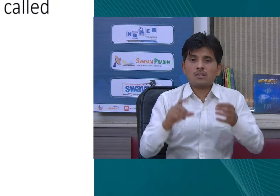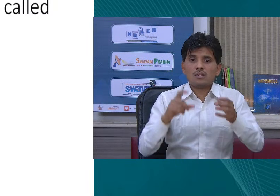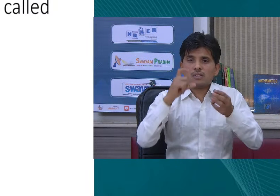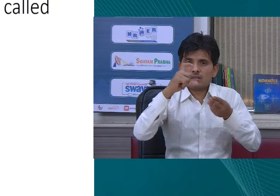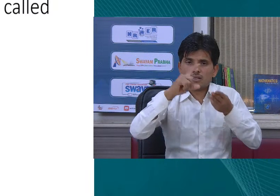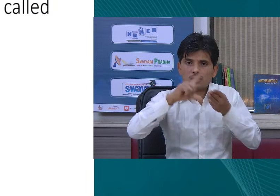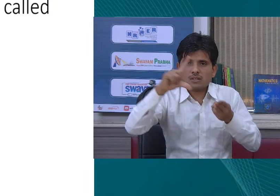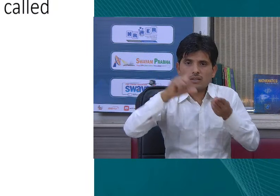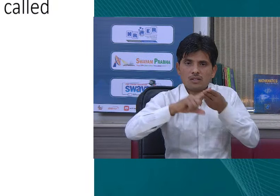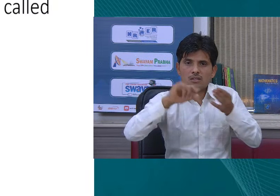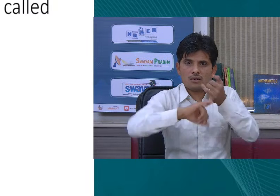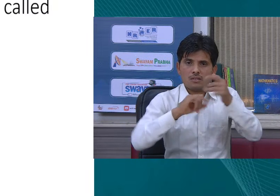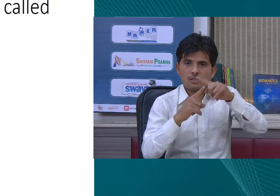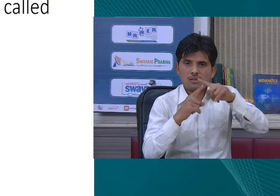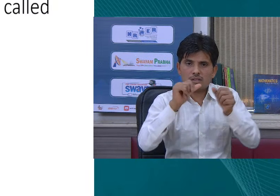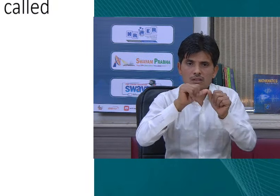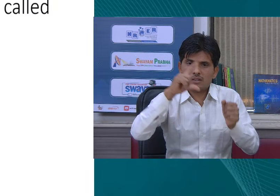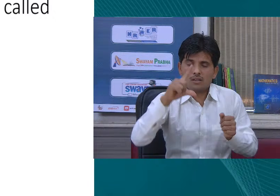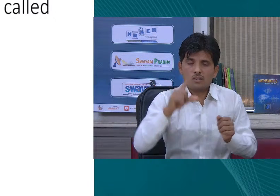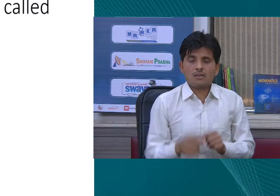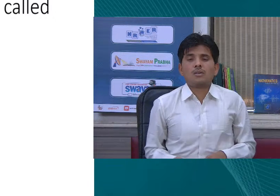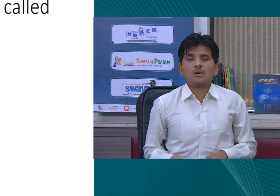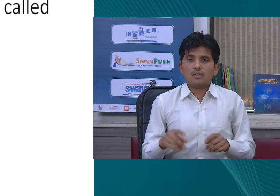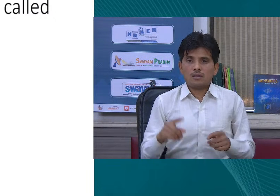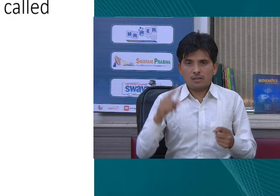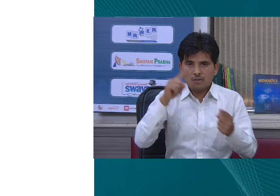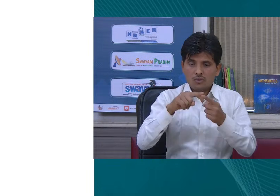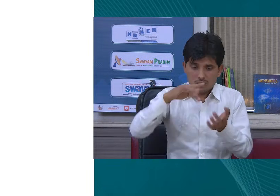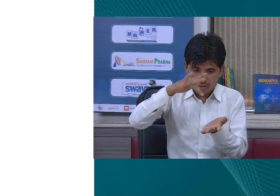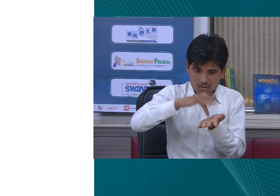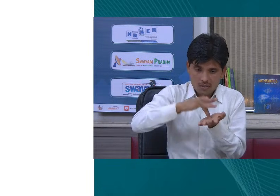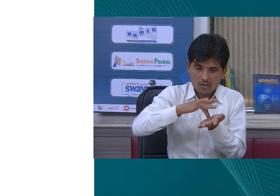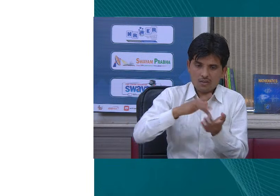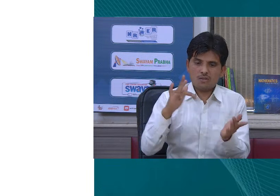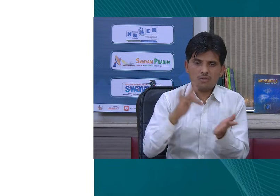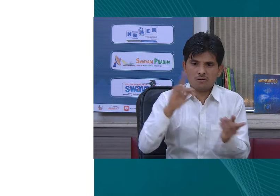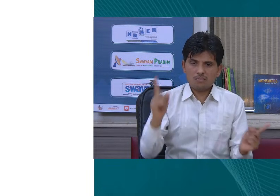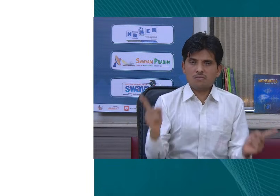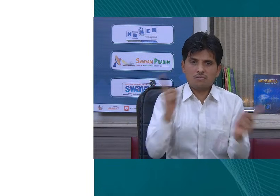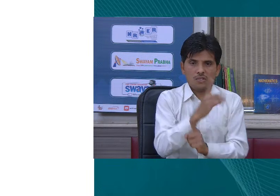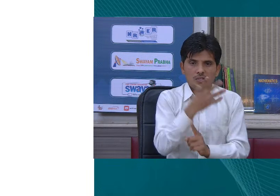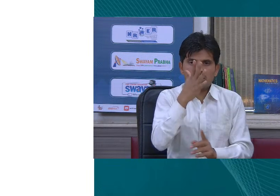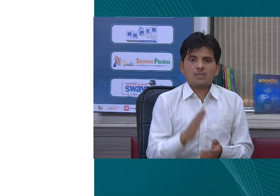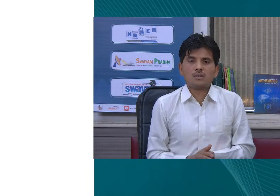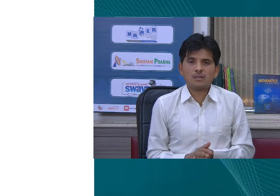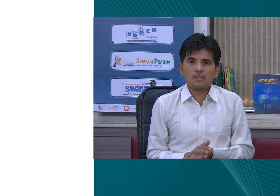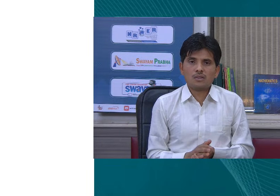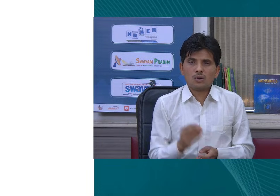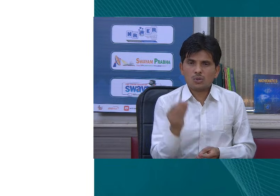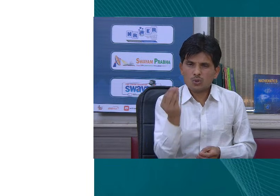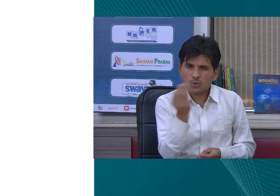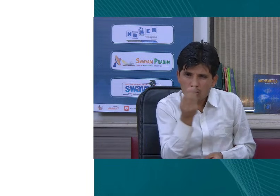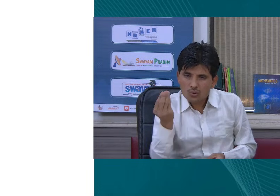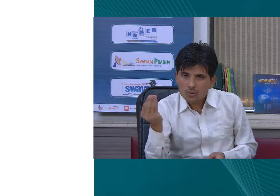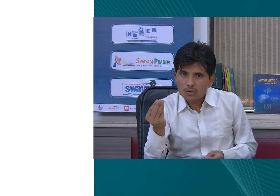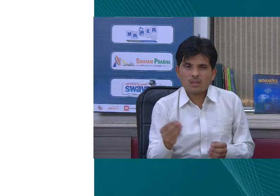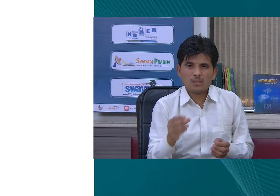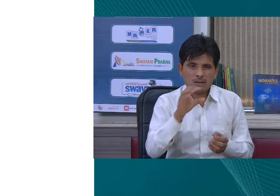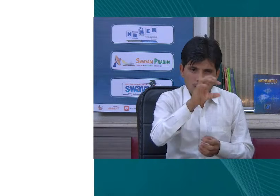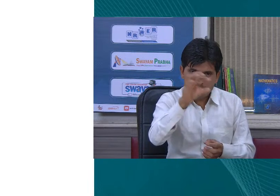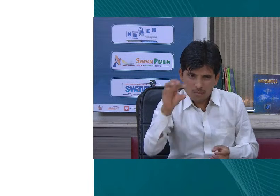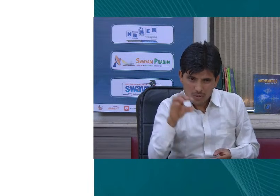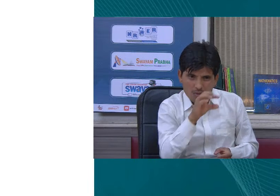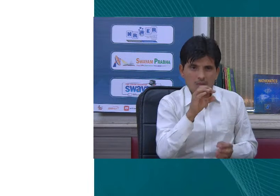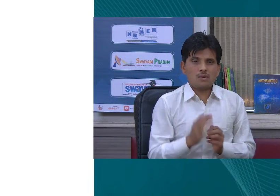ऑब्जेक्ट उसकी पाथ को हटा नहीं देते. बट मेटेरॉइड्स क्या होते हैं, वो छोटे छोटे पीसेस ऑफ रॉक्स